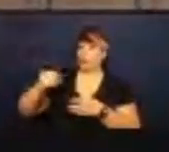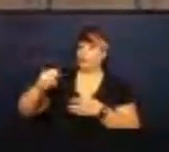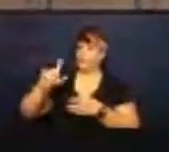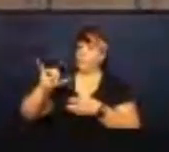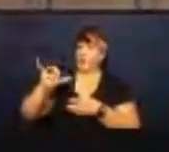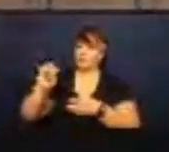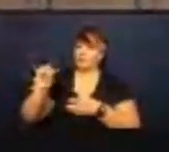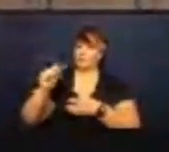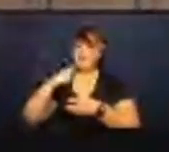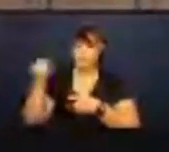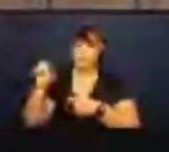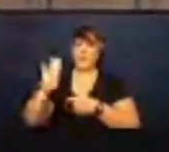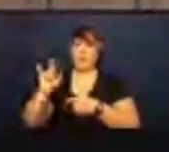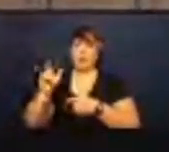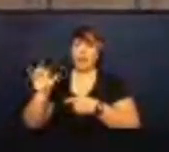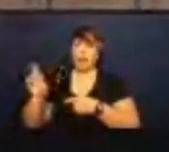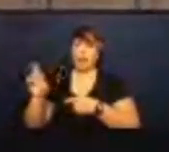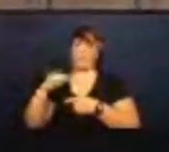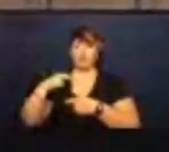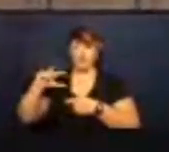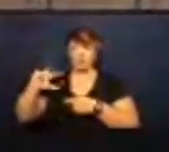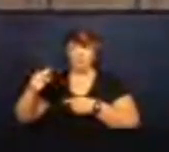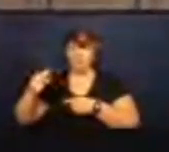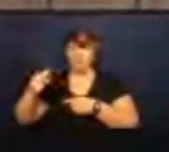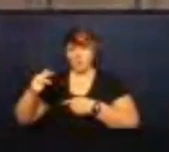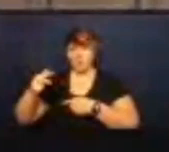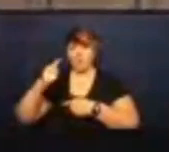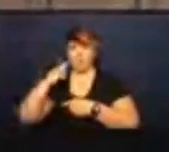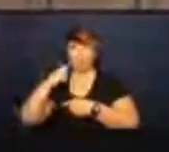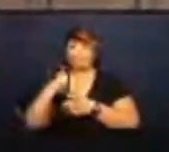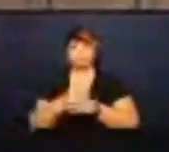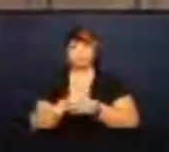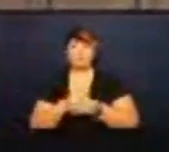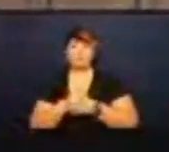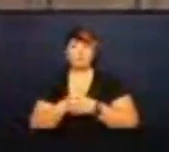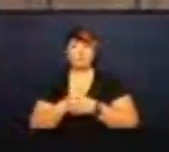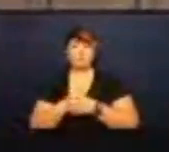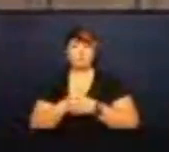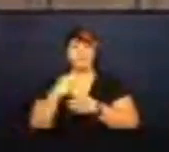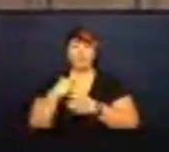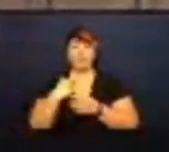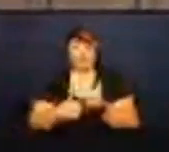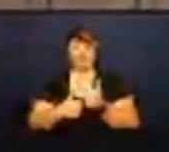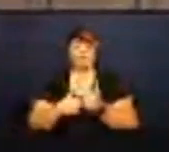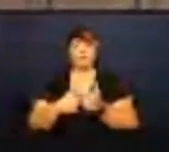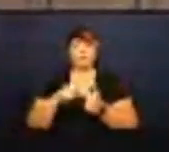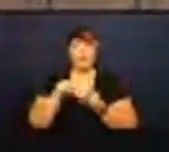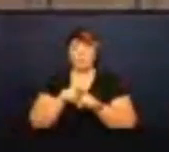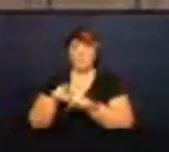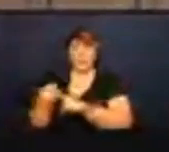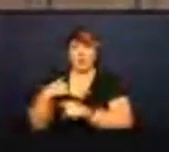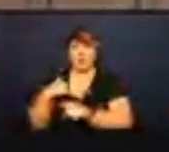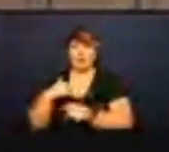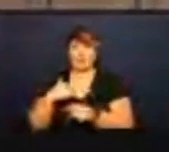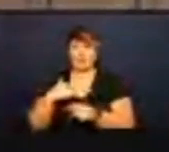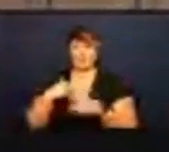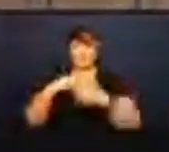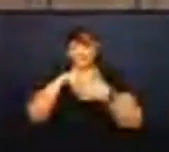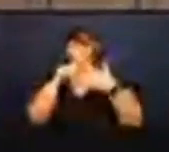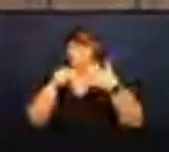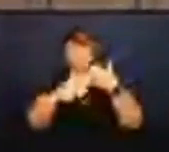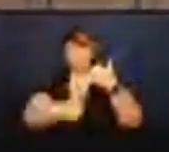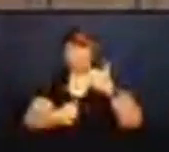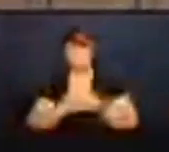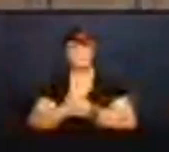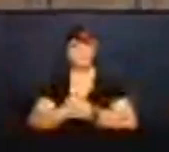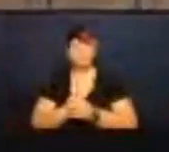waliibuka watatu katika kitengo cha impromptu lesson. Isabel Hagan kutoka shule ya upili ya Ballard walikuwa kwenye orodha